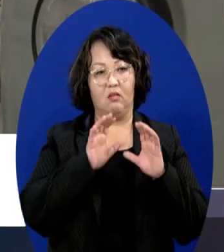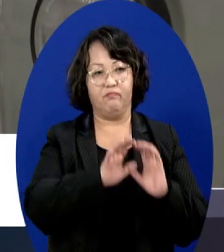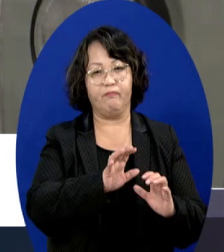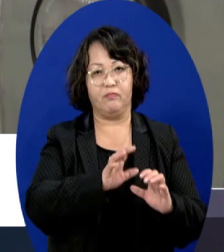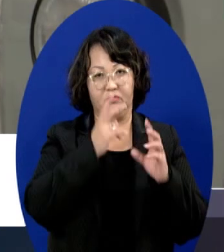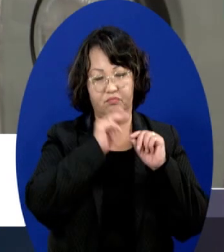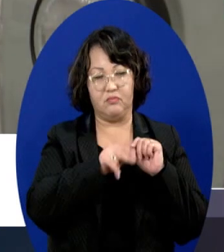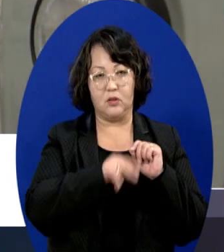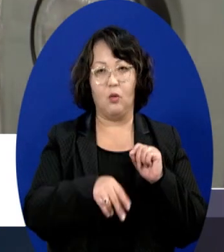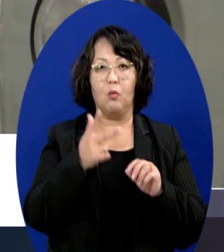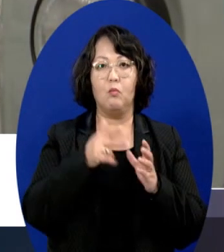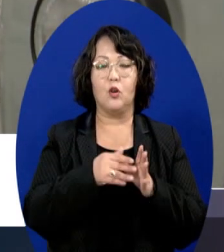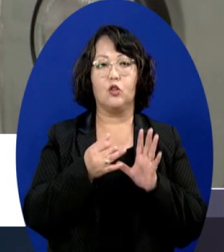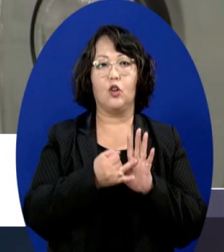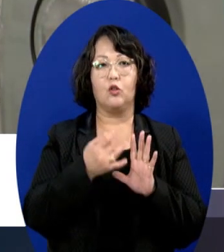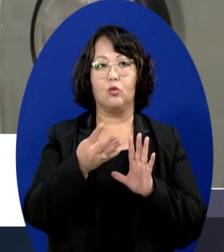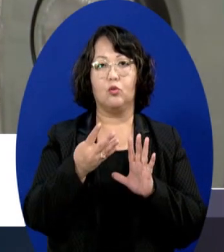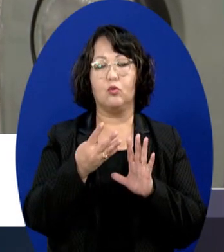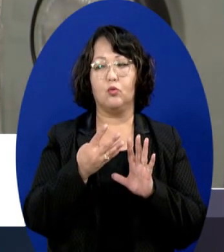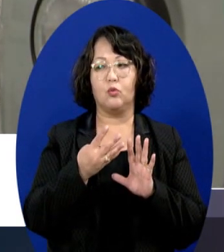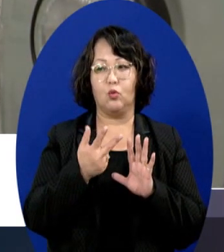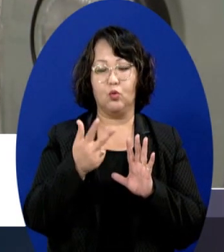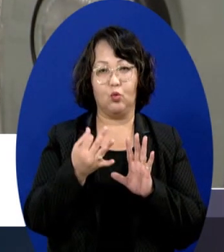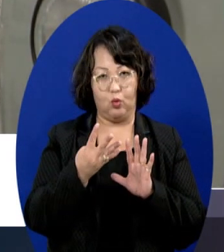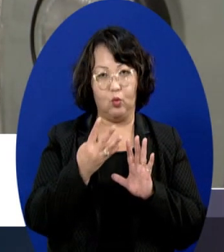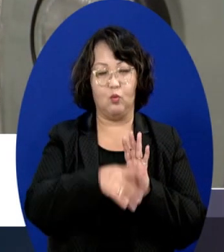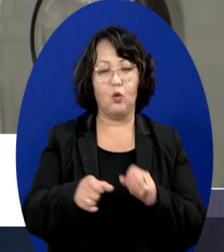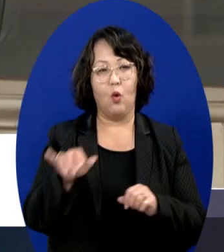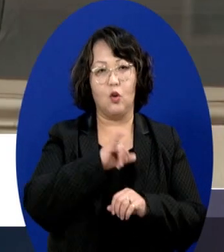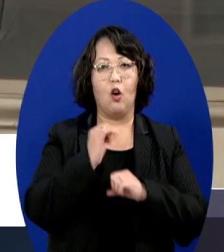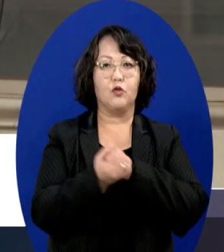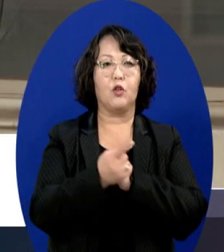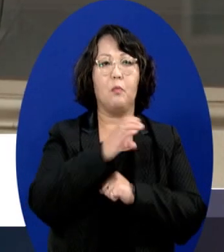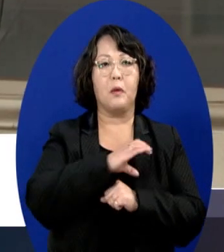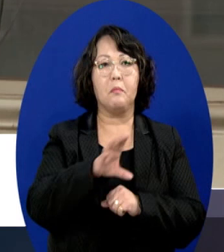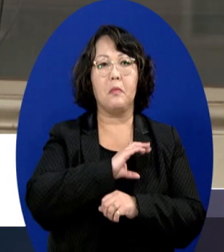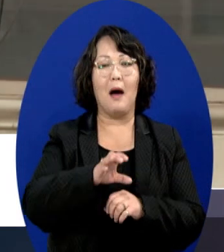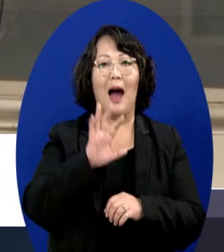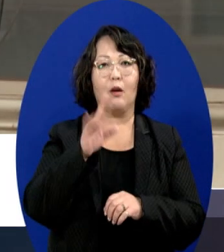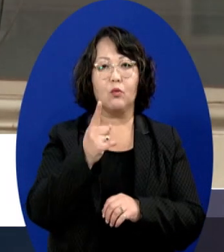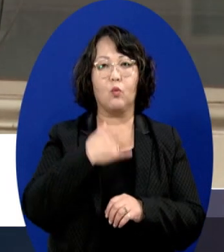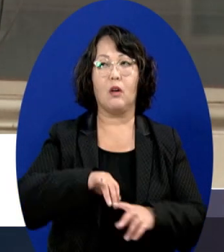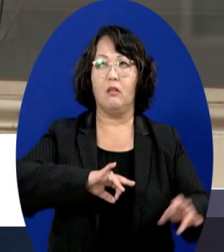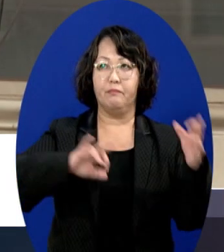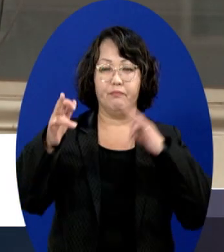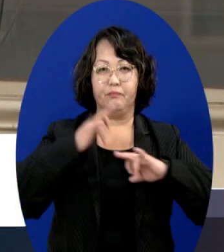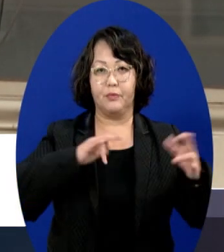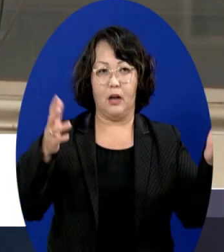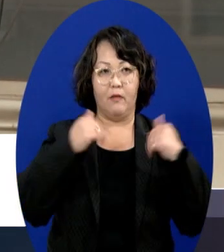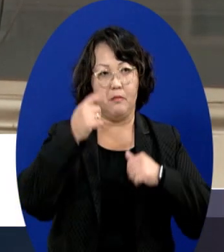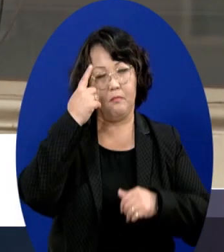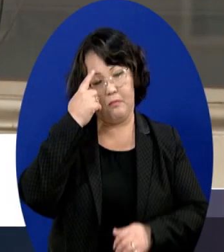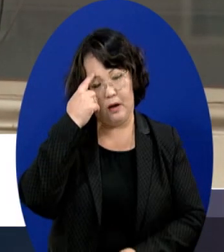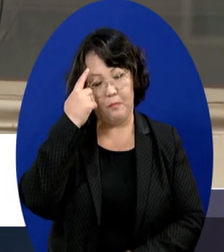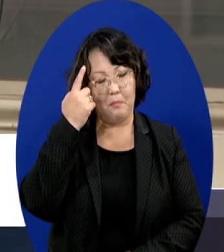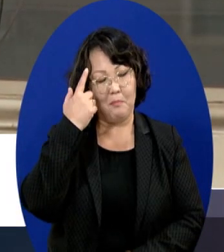тусгаарлалтад 3,734 хүн байна. Улсын онцгой комиссийн шийдвэрийн дагуу энэ сард 11 нэслэг үйлдэл төлөвлөсөн. Маргааш Франкфурт